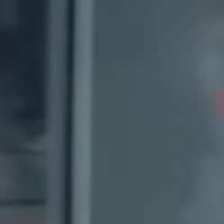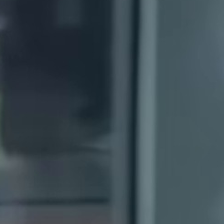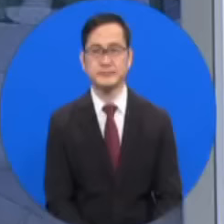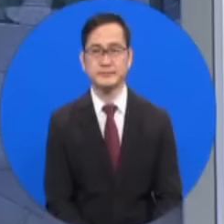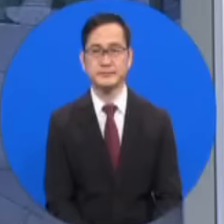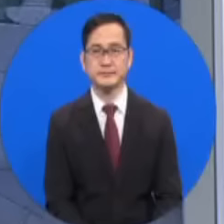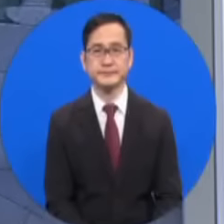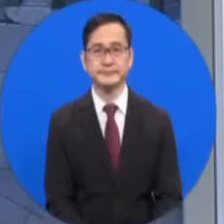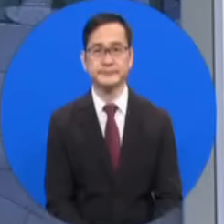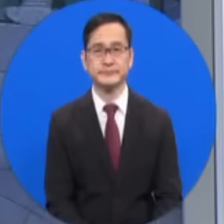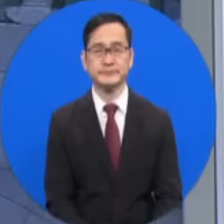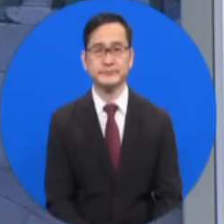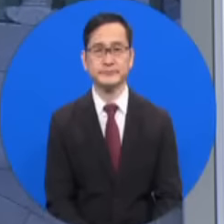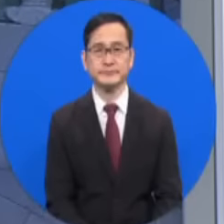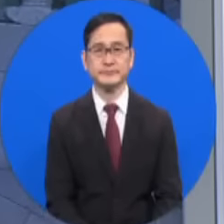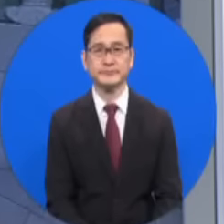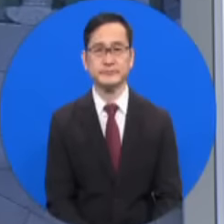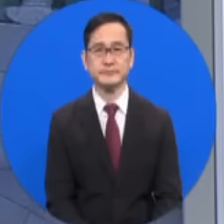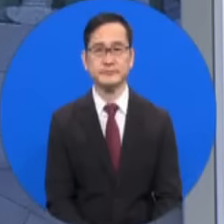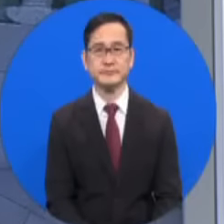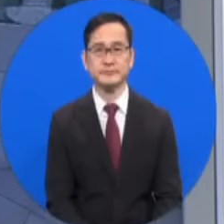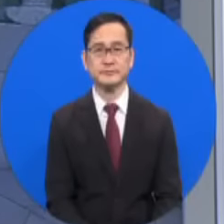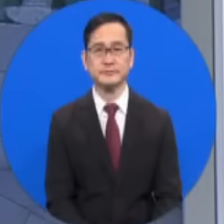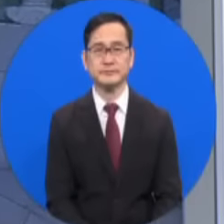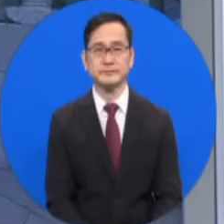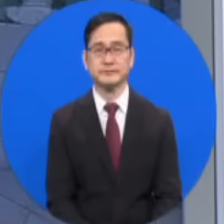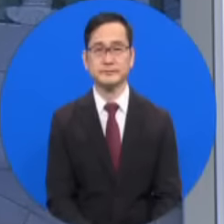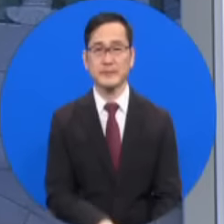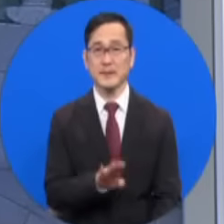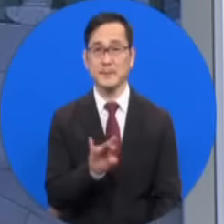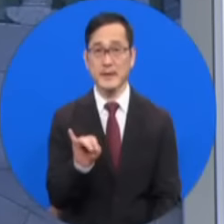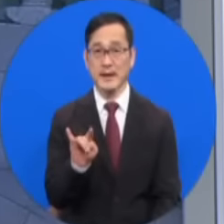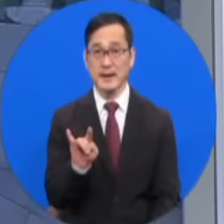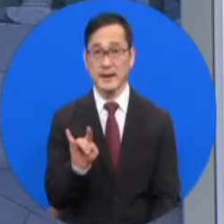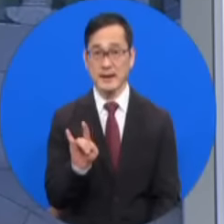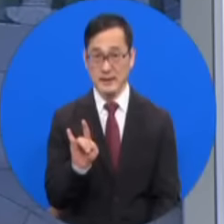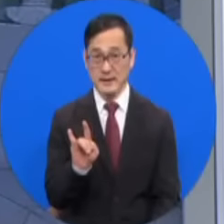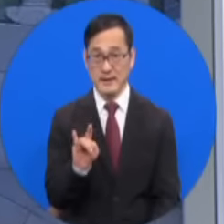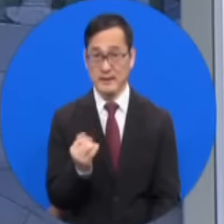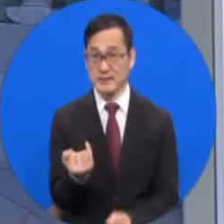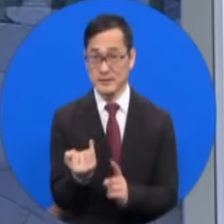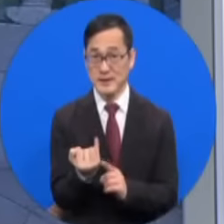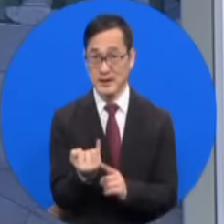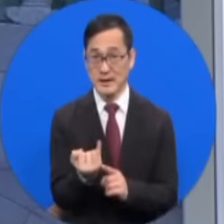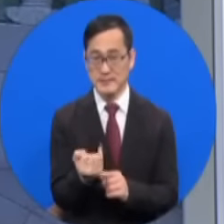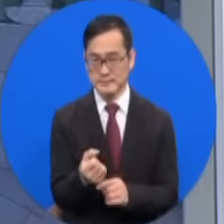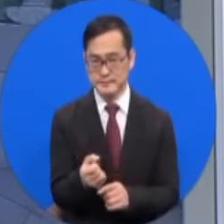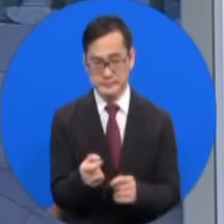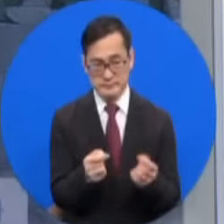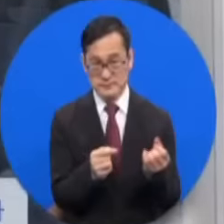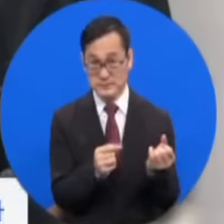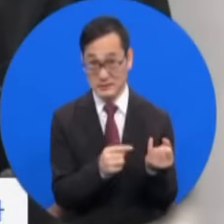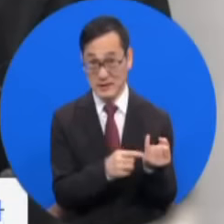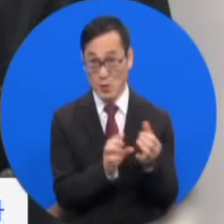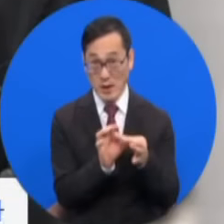하셨을까요 그리고 배모 씨는 그 재판의 증인으로 출석해서 이런 질문에 이런 답변을 했습니다